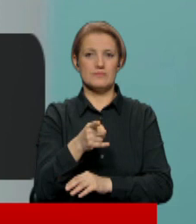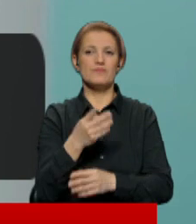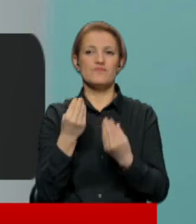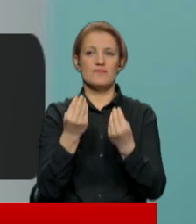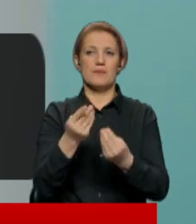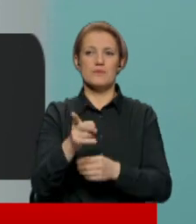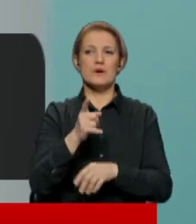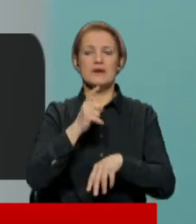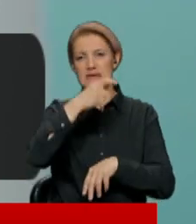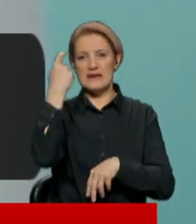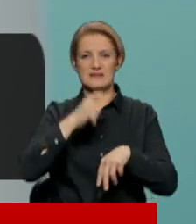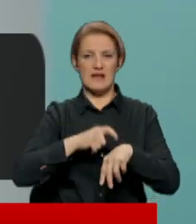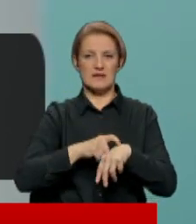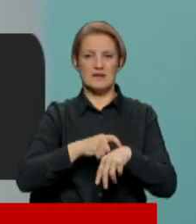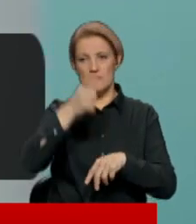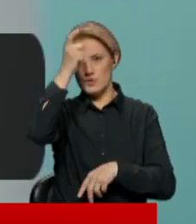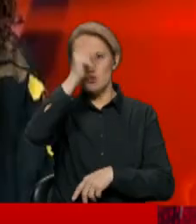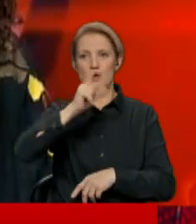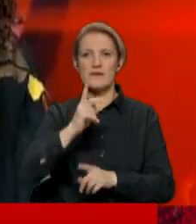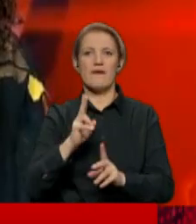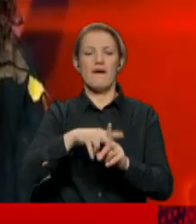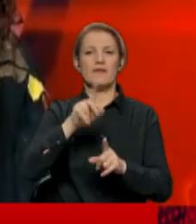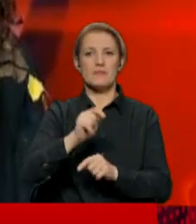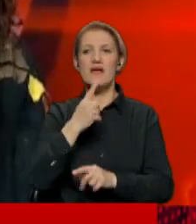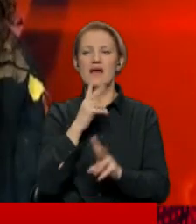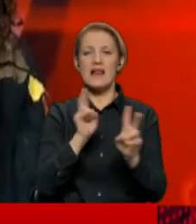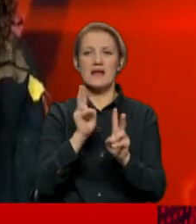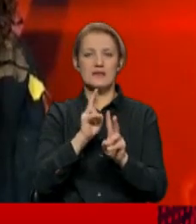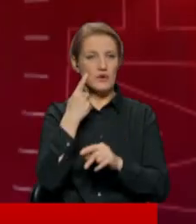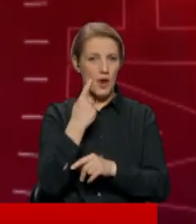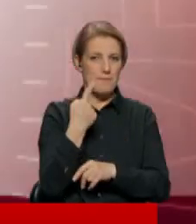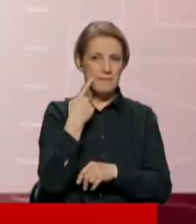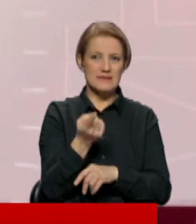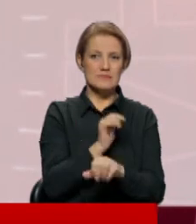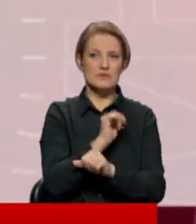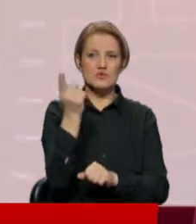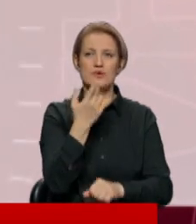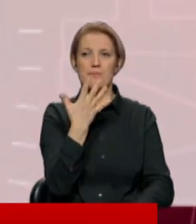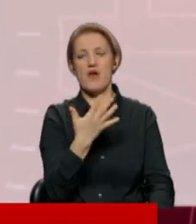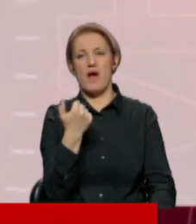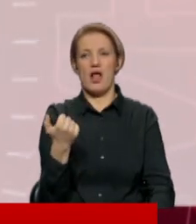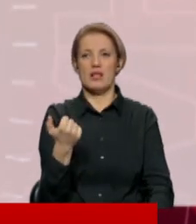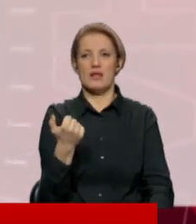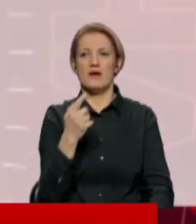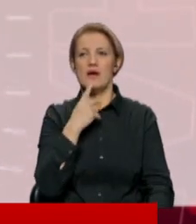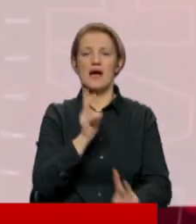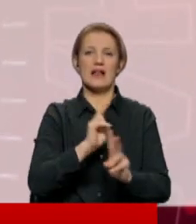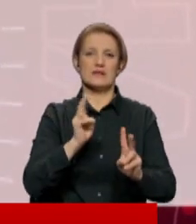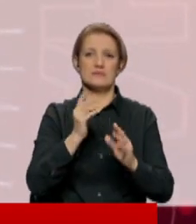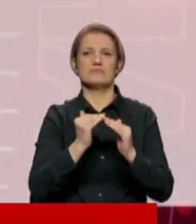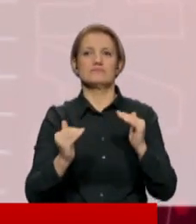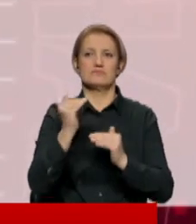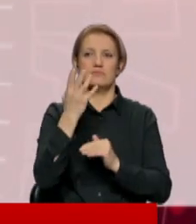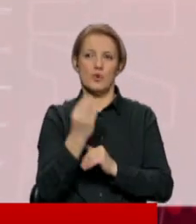hususunda bu yaz saati uygulaması Türkiye'ye çok önemli bir katkı yaptı. Sadece elektrik tüketim açısından baktığımızda %5 ile 6 arasında elektrik tüketiminde bir